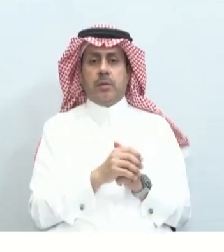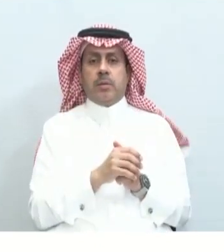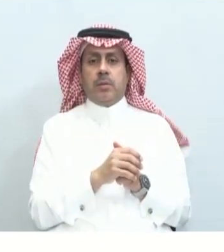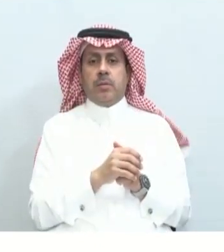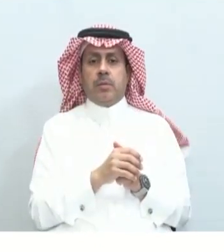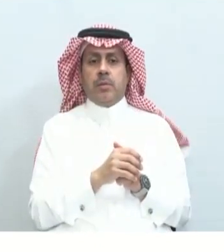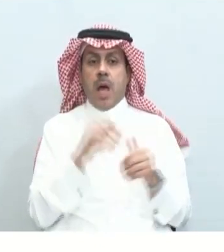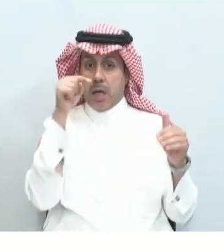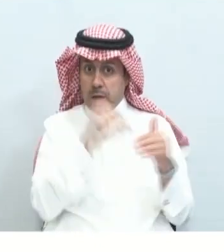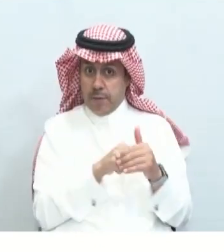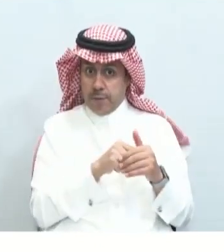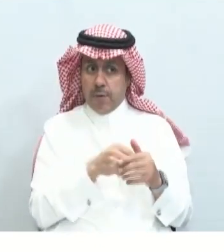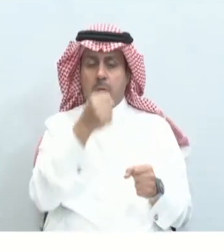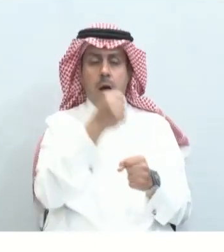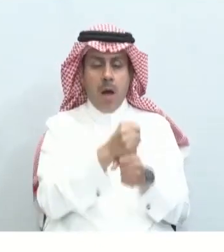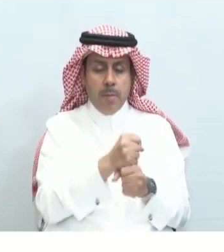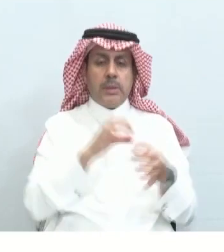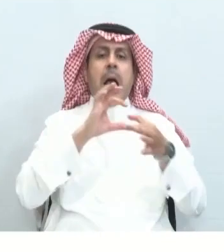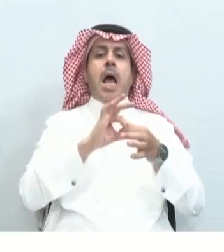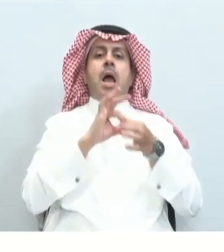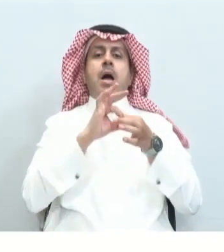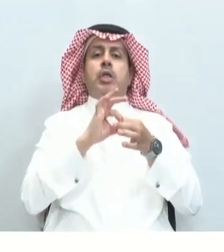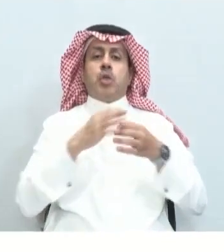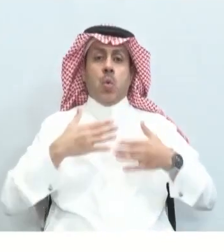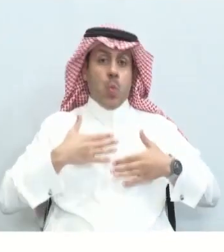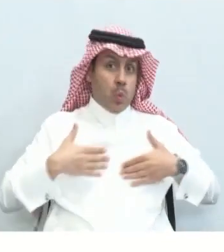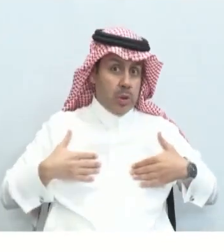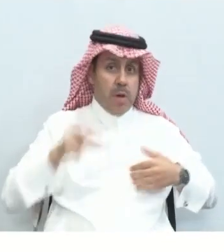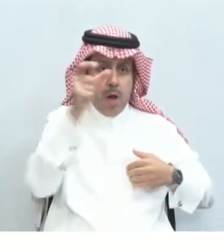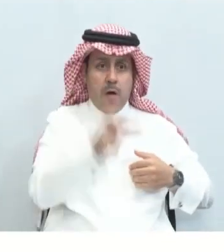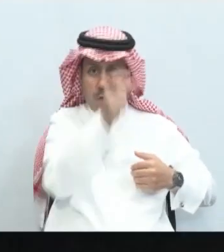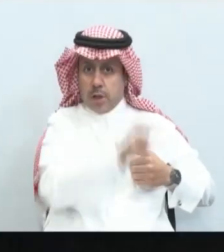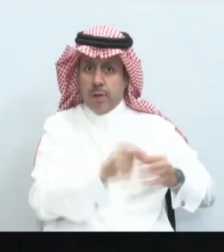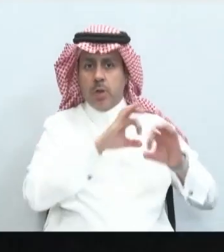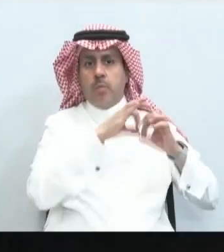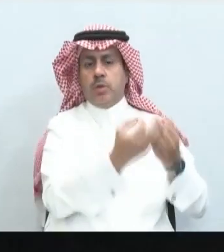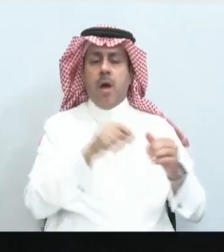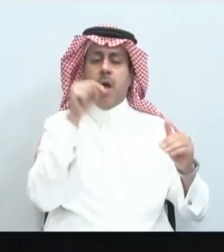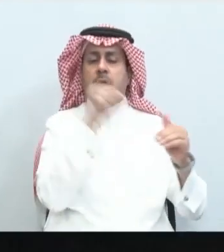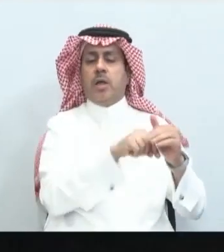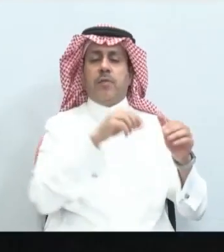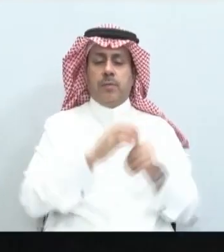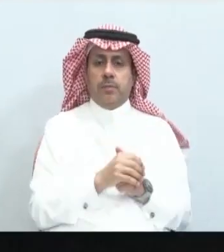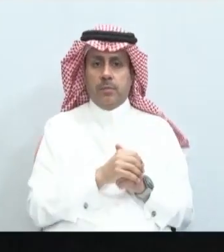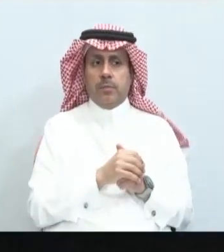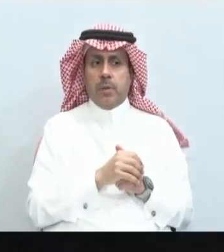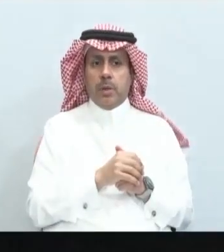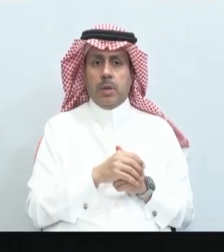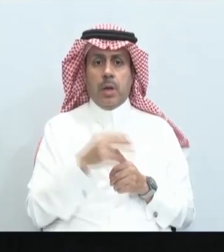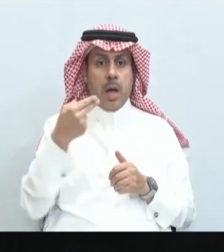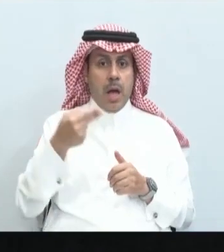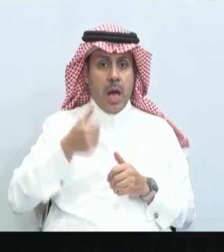تهدف الى اقامه علاقات وديه بين بين افراد المجتمع هذا اللي هو الهدف من العادات